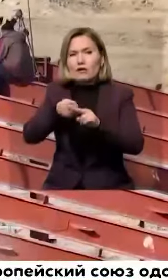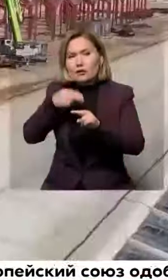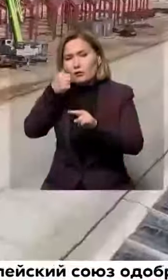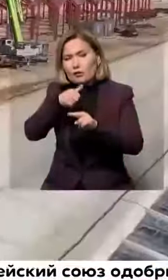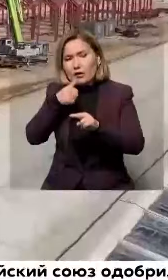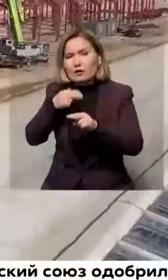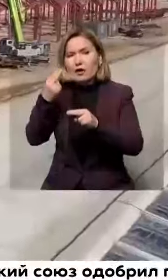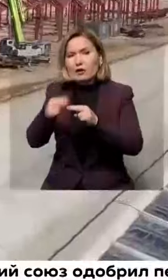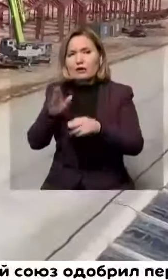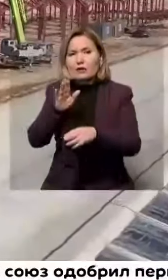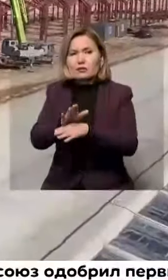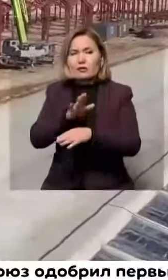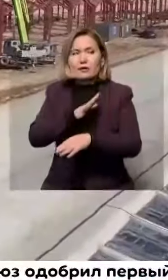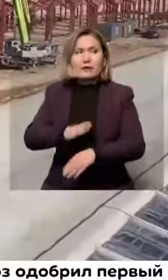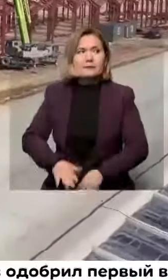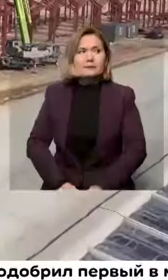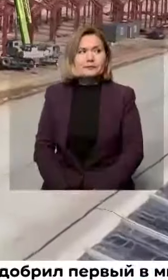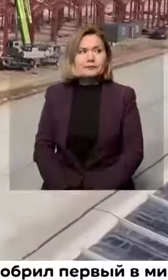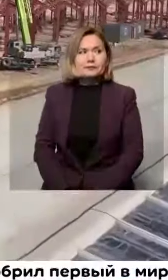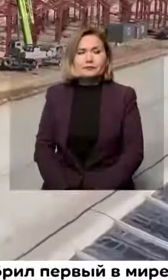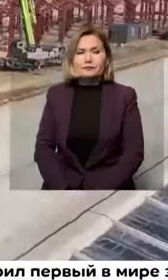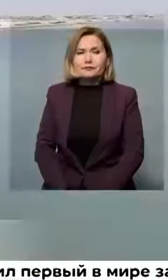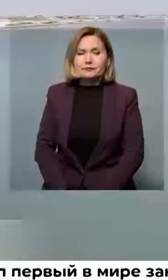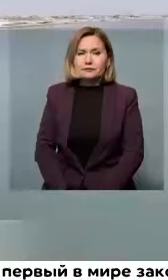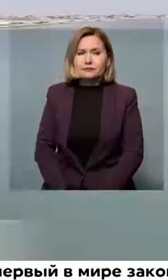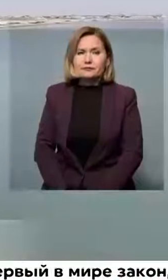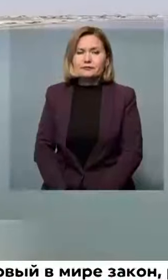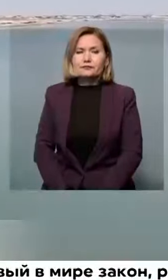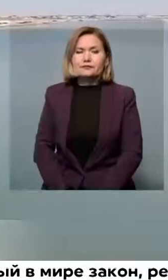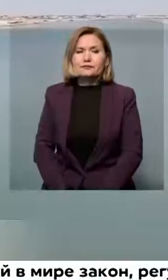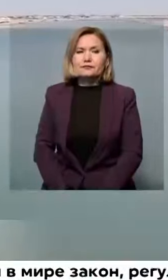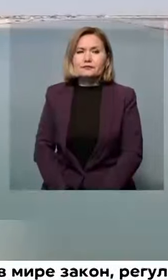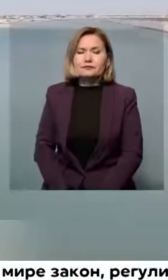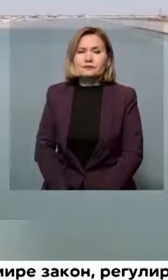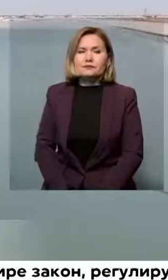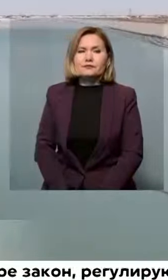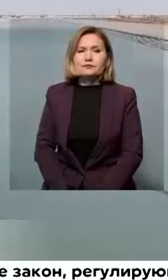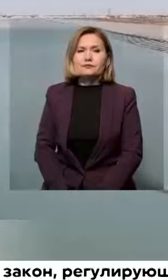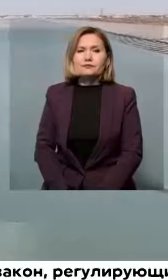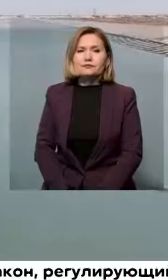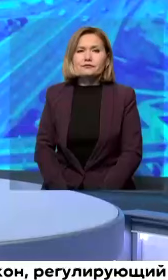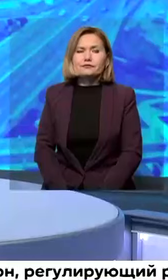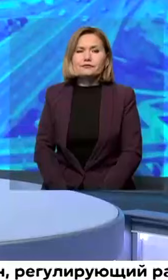аяқтауға тапсырма берді. Жандос Жұмабек, Ерболат Әбіш, Қуаныш Әбуов, 24 кезде Түркістан облысы.